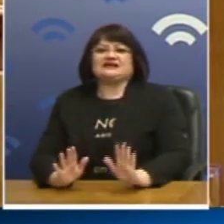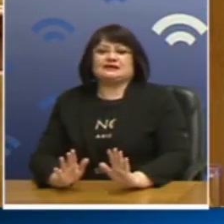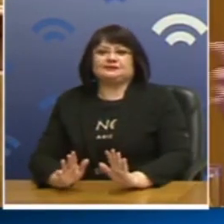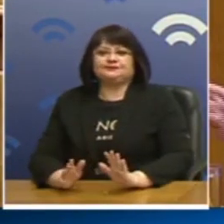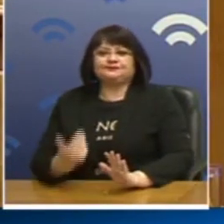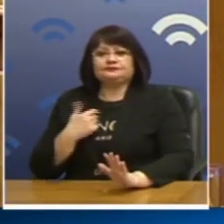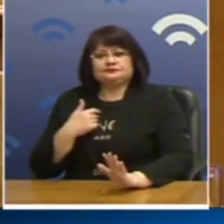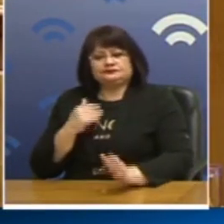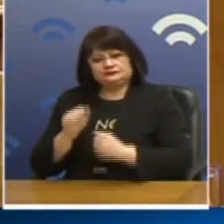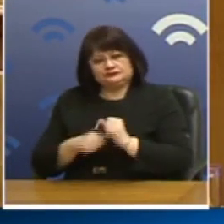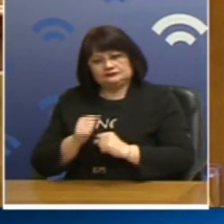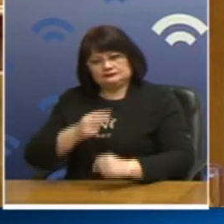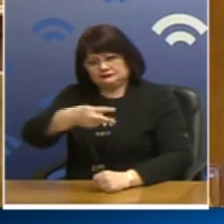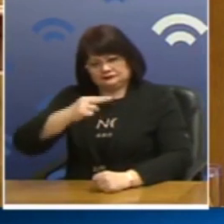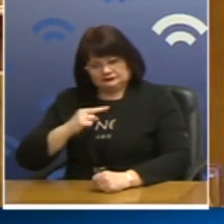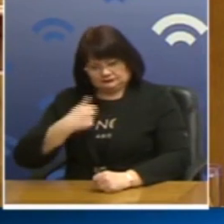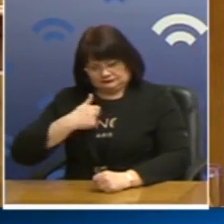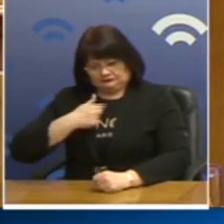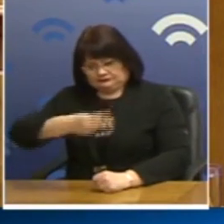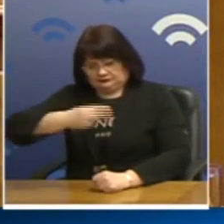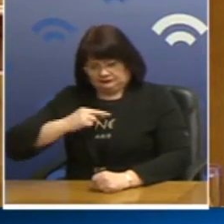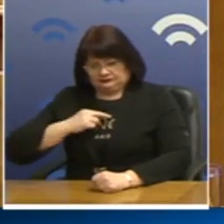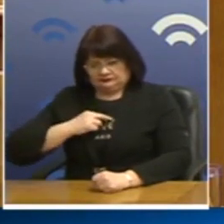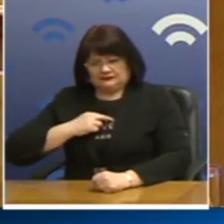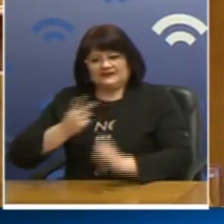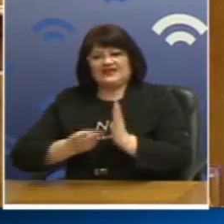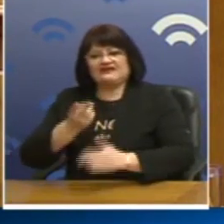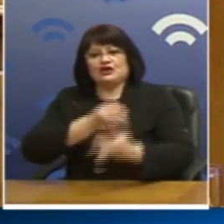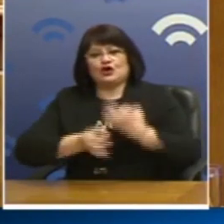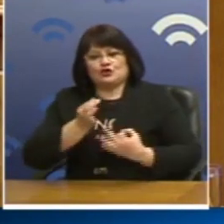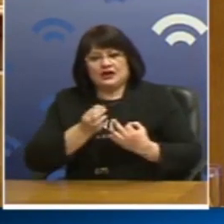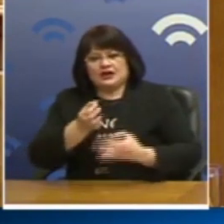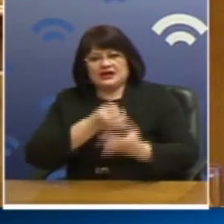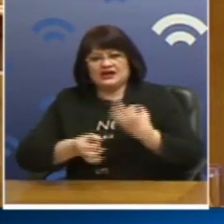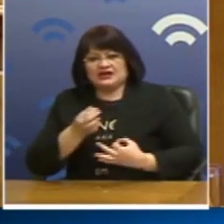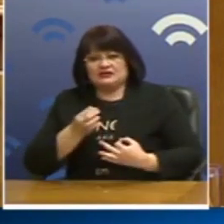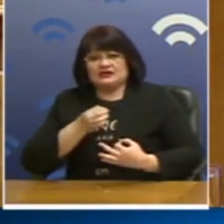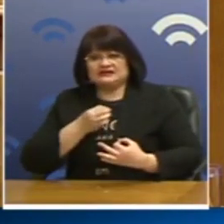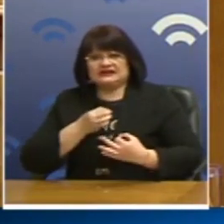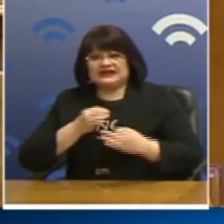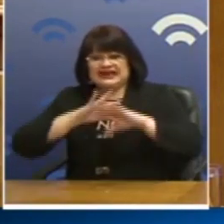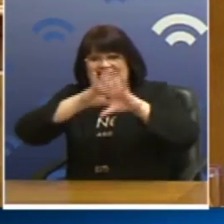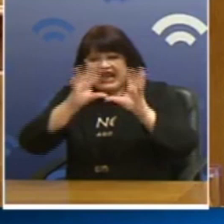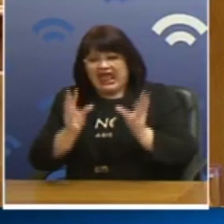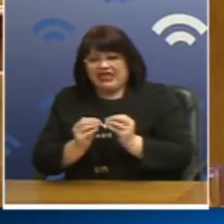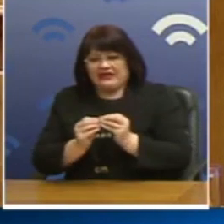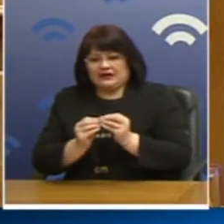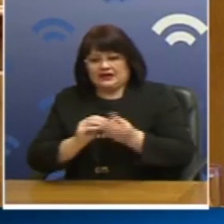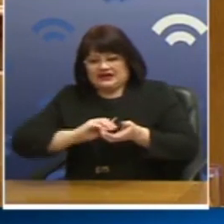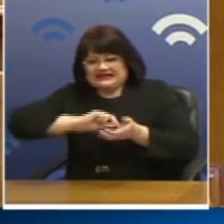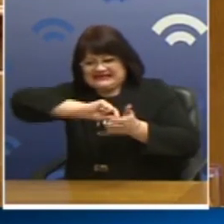μάλιστα να απαντήσετε σε μένα στη δευτερολογία σας, είπατε ότι μια κλαδική σύμβαση επεκτείνεται